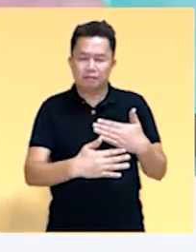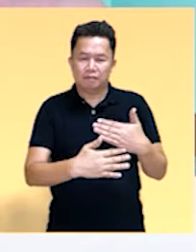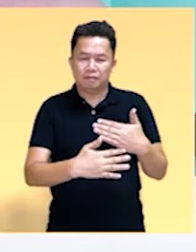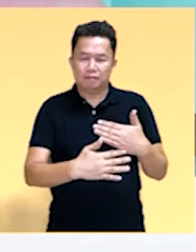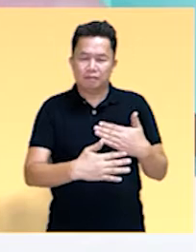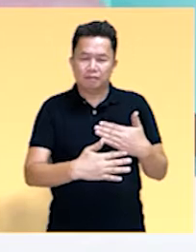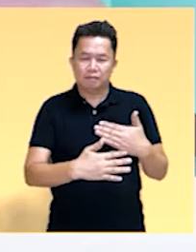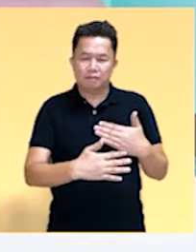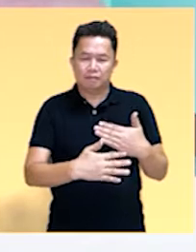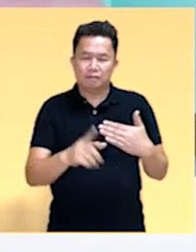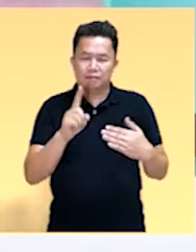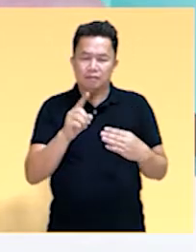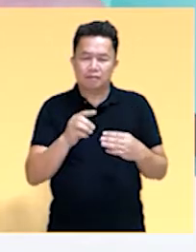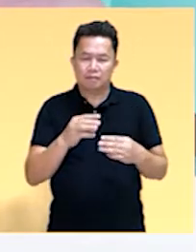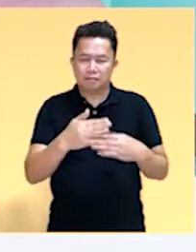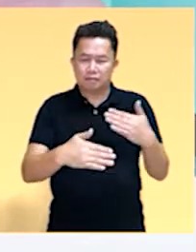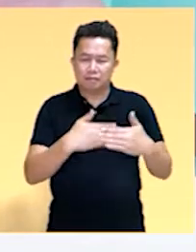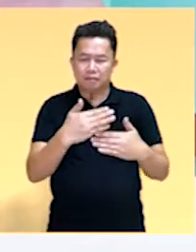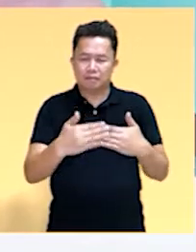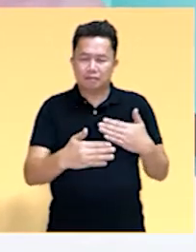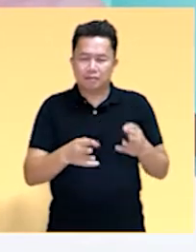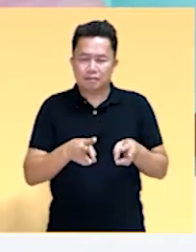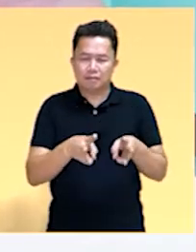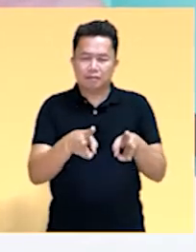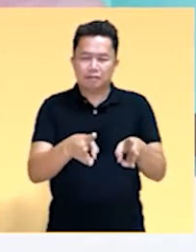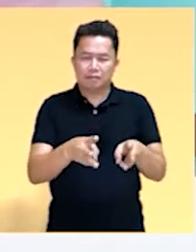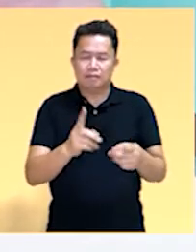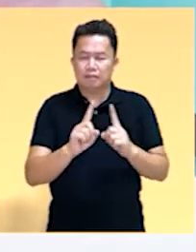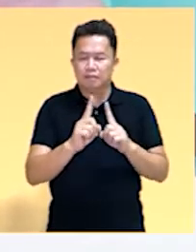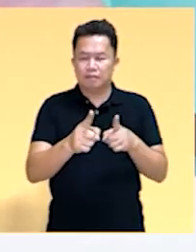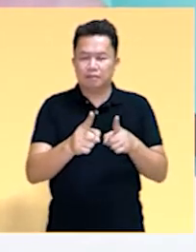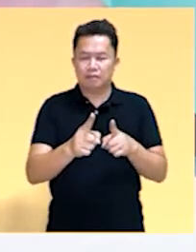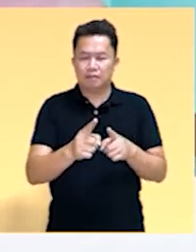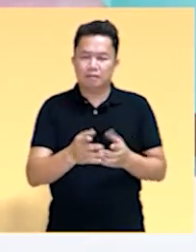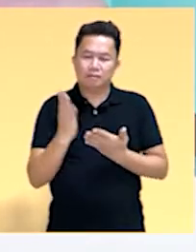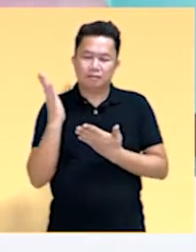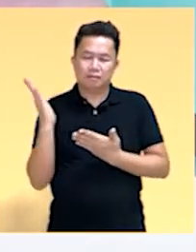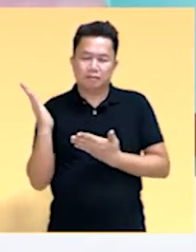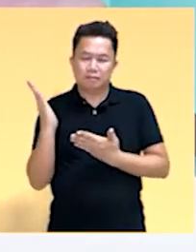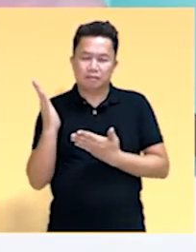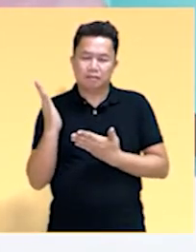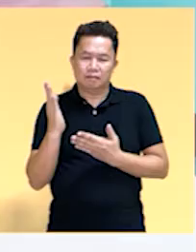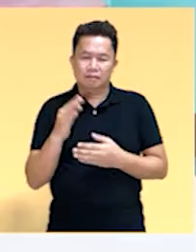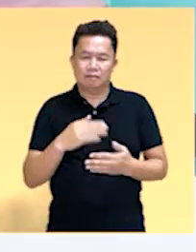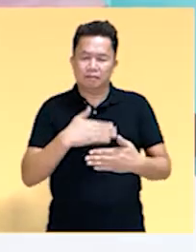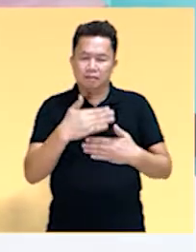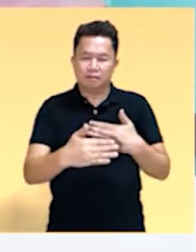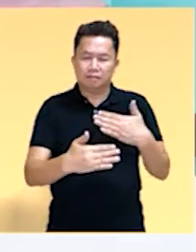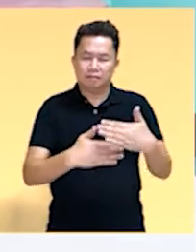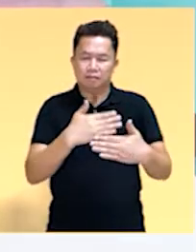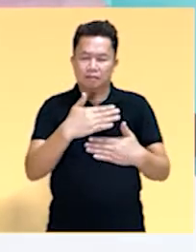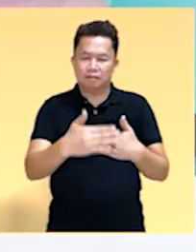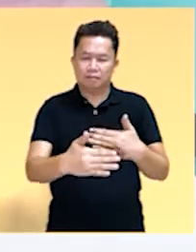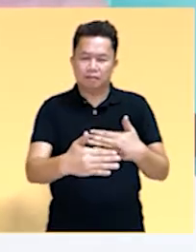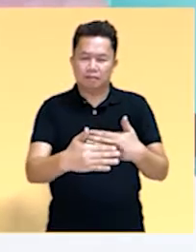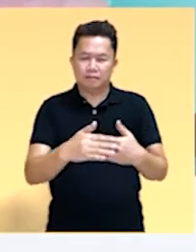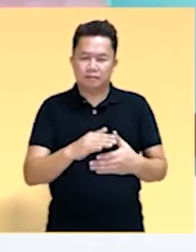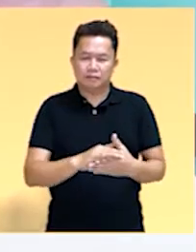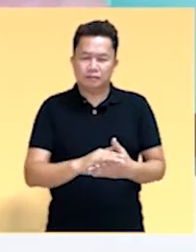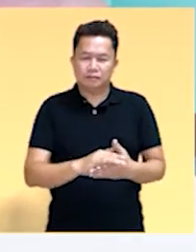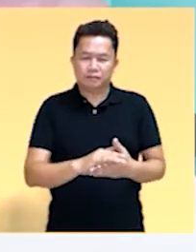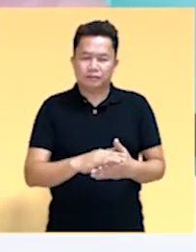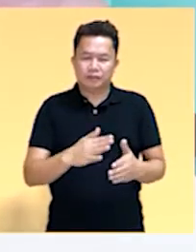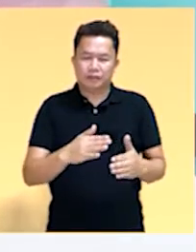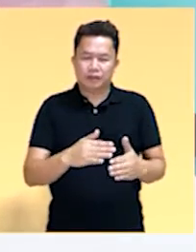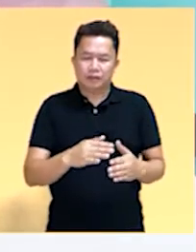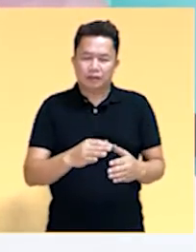binubuo ng isang sistematikong paraan ng pagsagot. Narito ang mga steps o hakbang